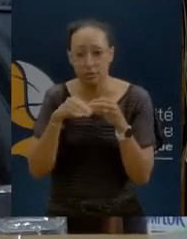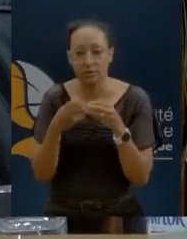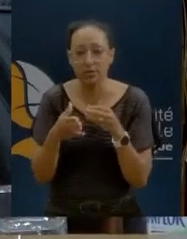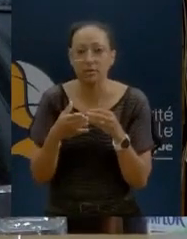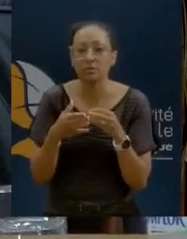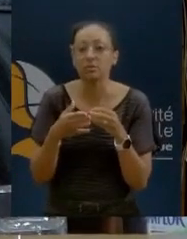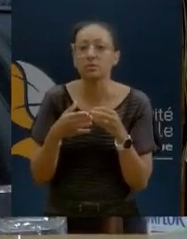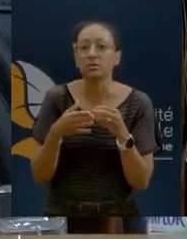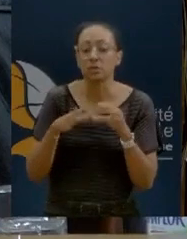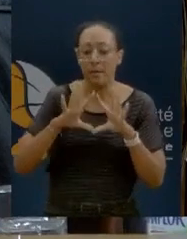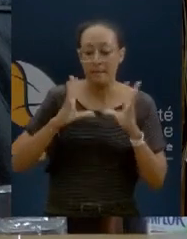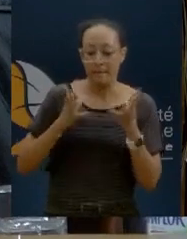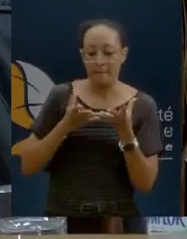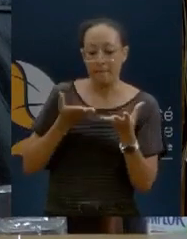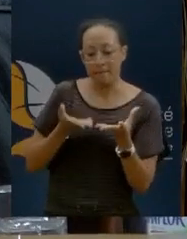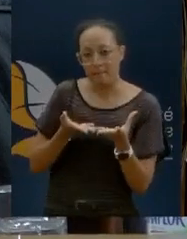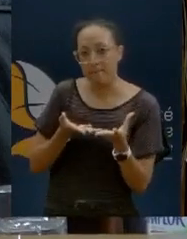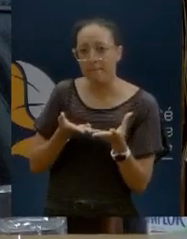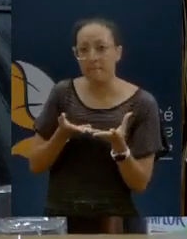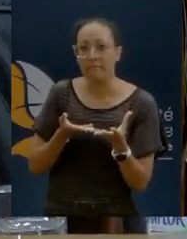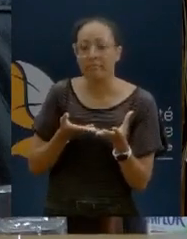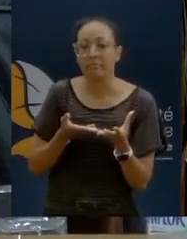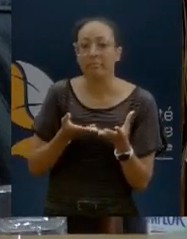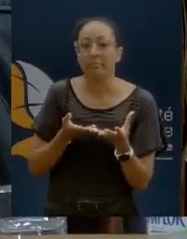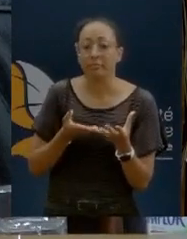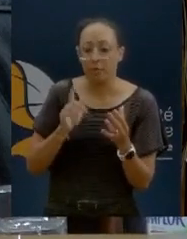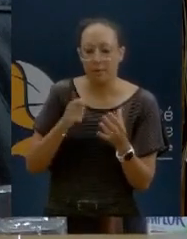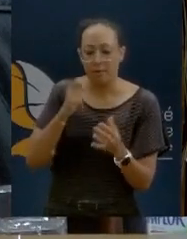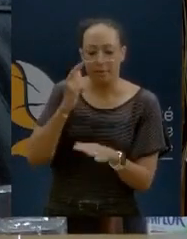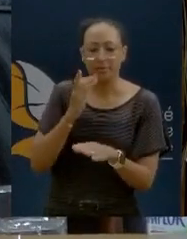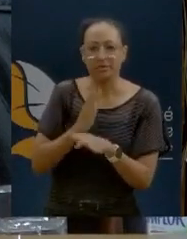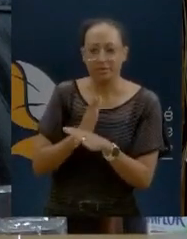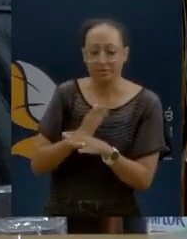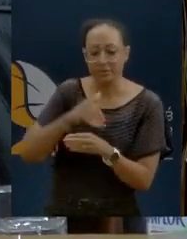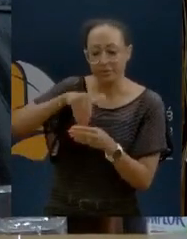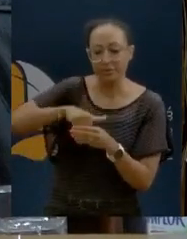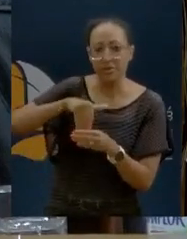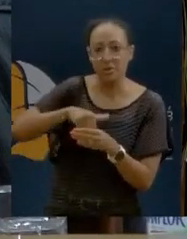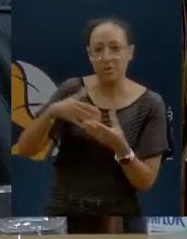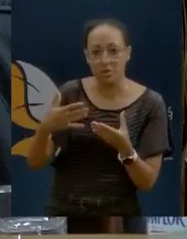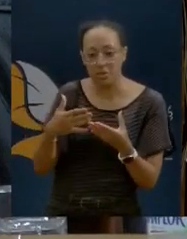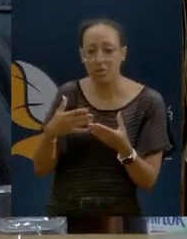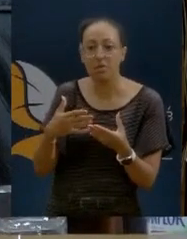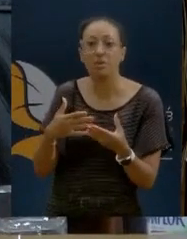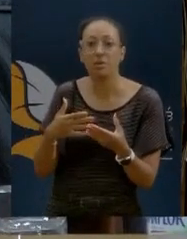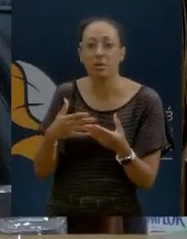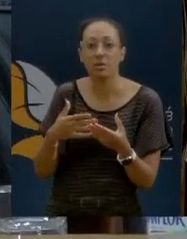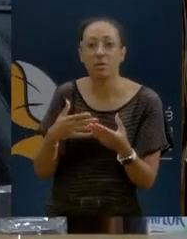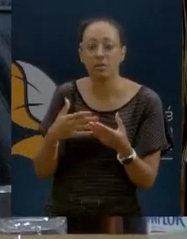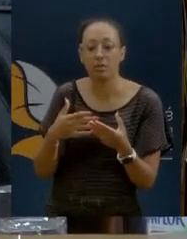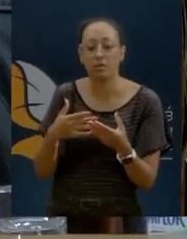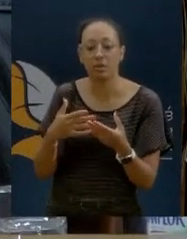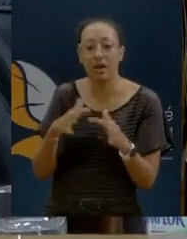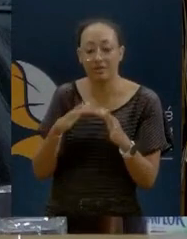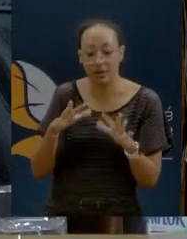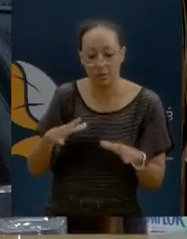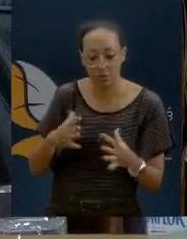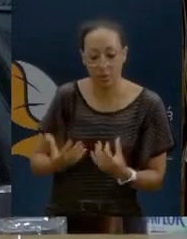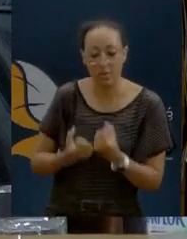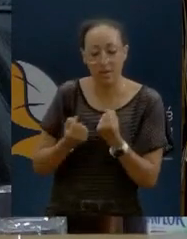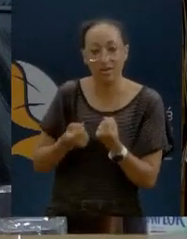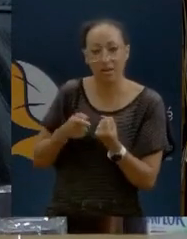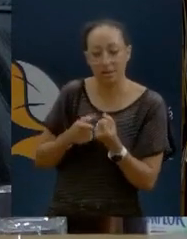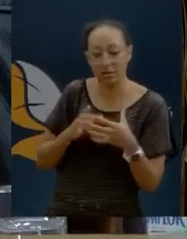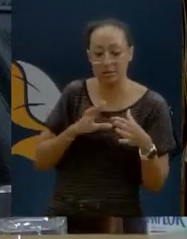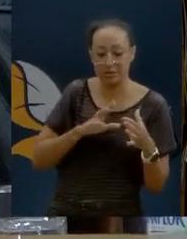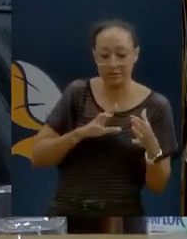les sommes qui sont versées sont prévues dans le pacte d'investissement pour les compétences signé entre la